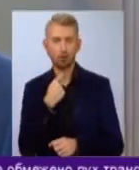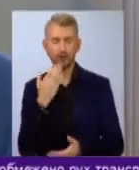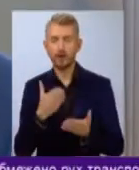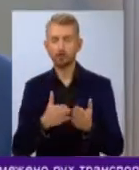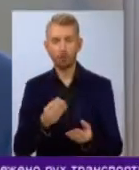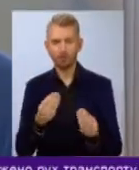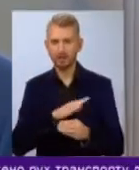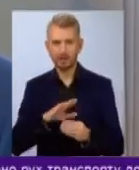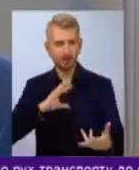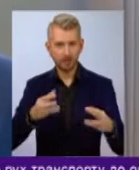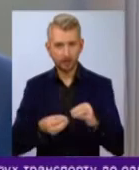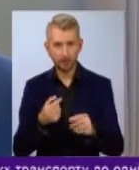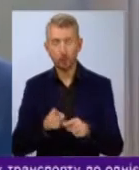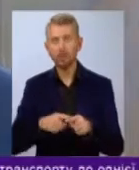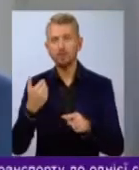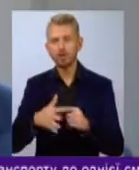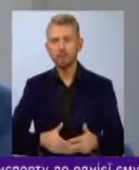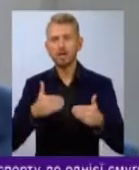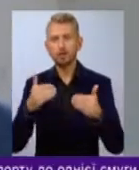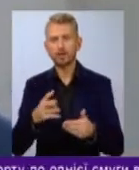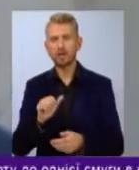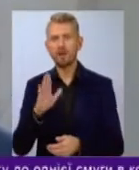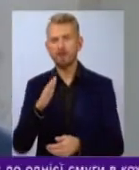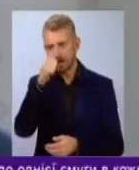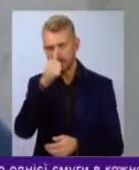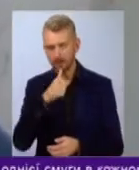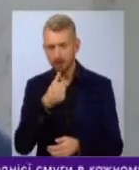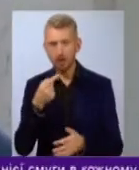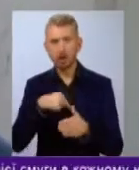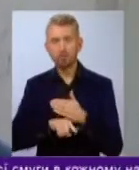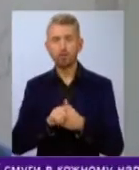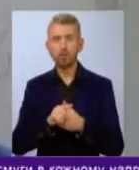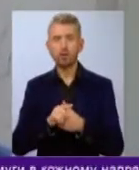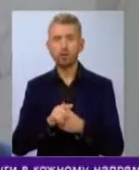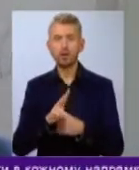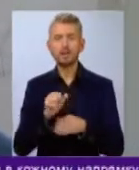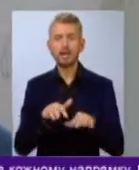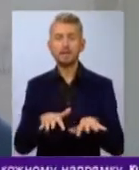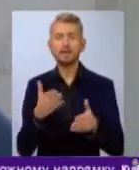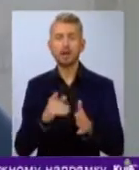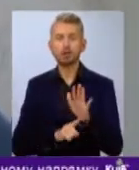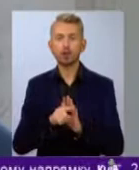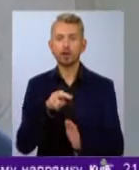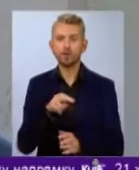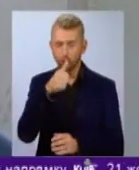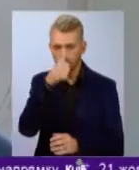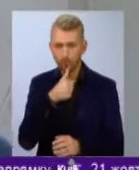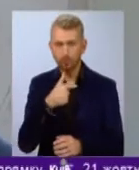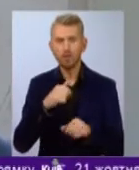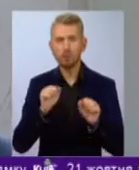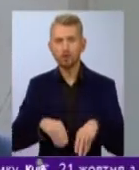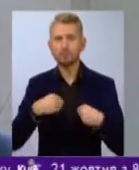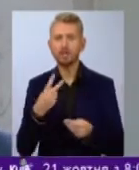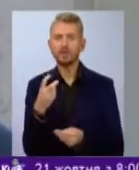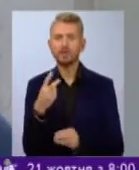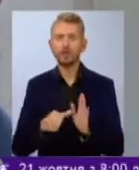нам цей висновок, то це вже переноситься на вересень, бо на сесії, яка розпочнеться в лютому, ми зможемо дати